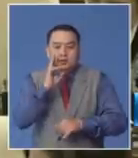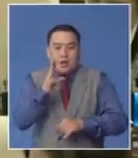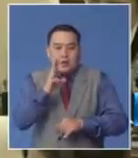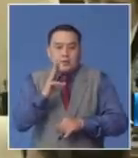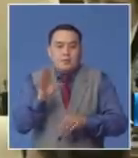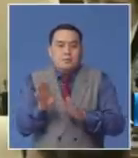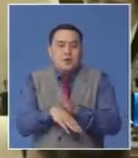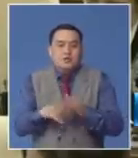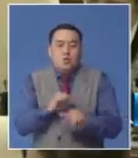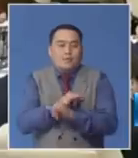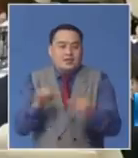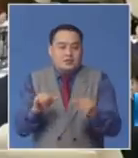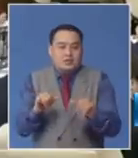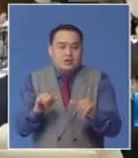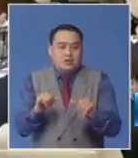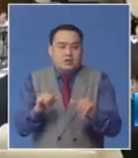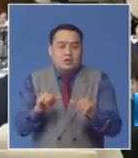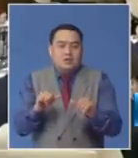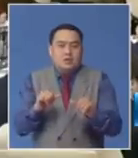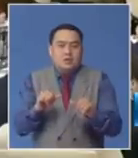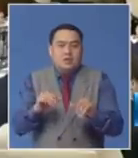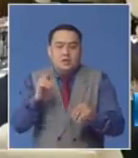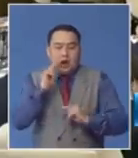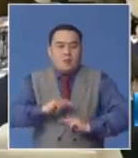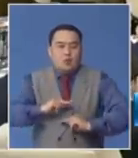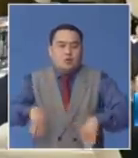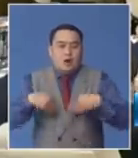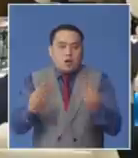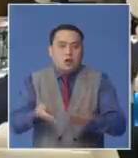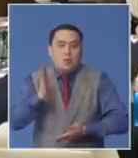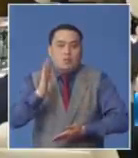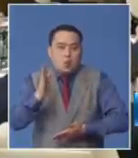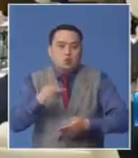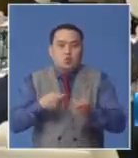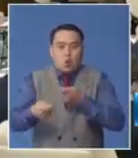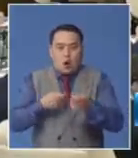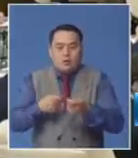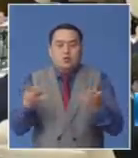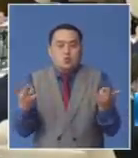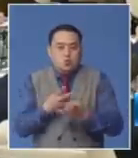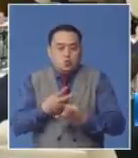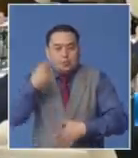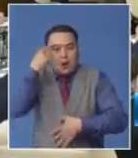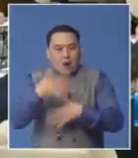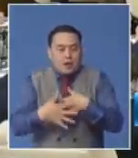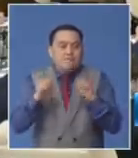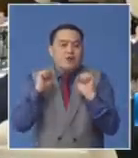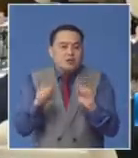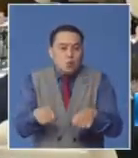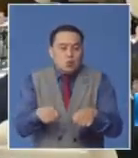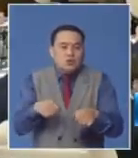без увеличения нагрузки на работодателе дальнейшем правительству нужно изучить возможности